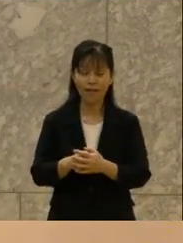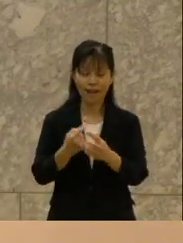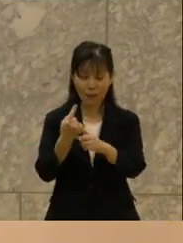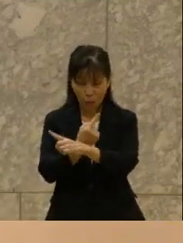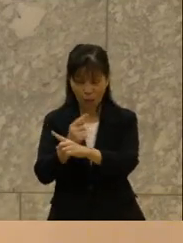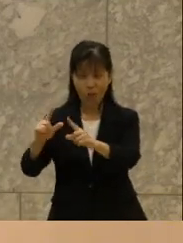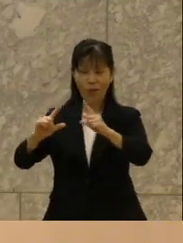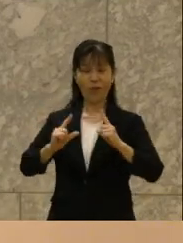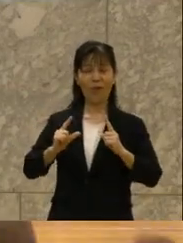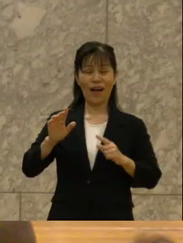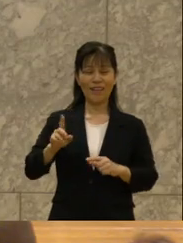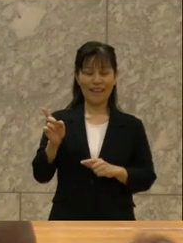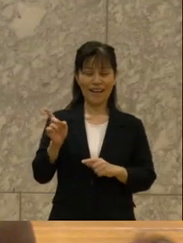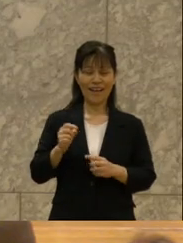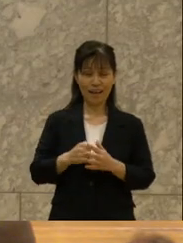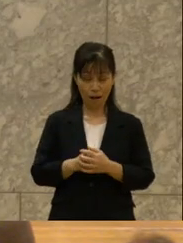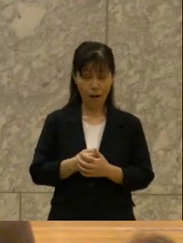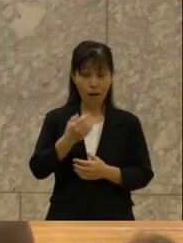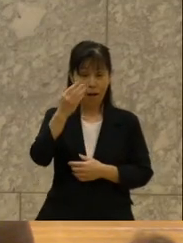雨が降りますのでっていうそんなことある